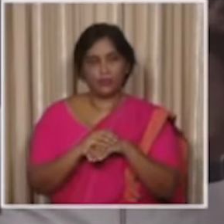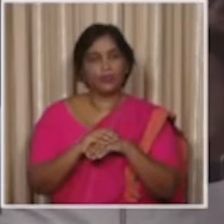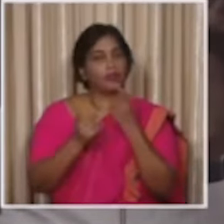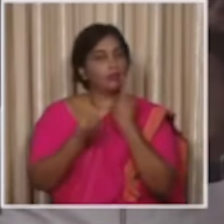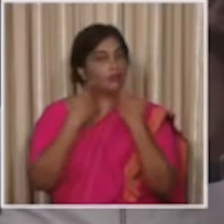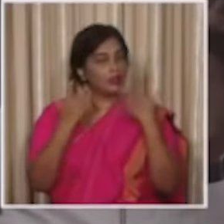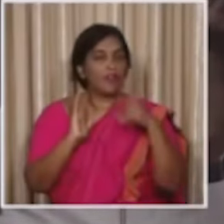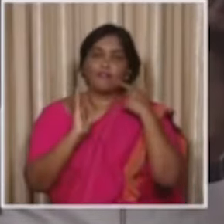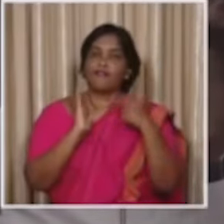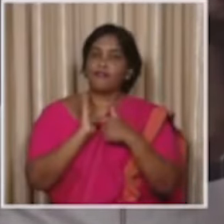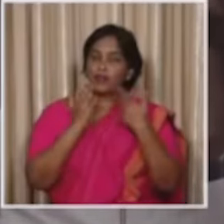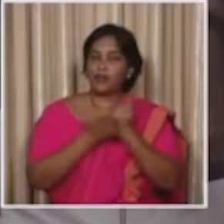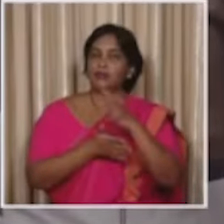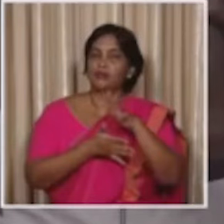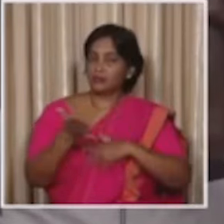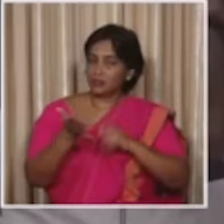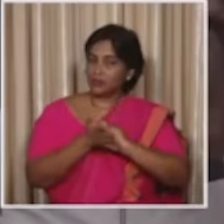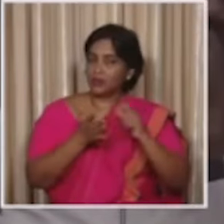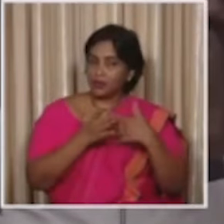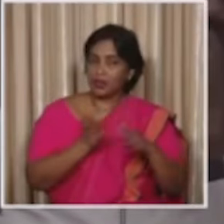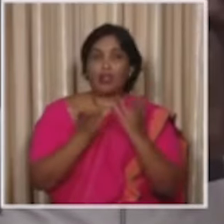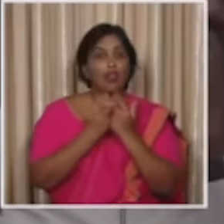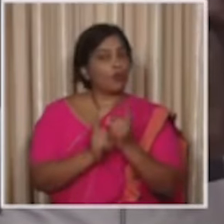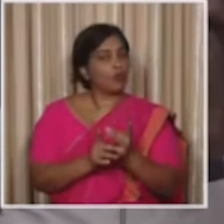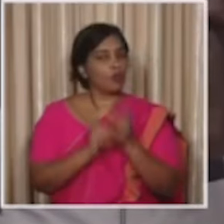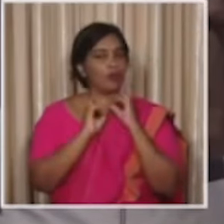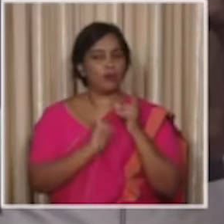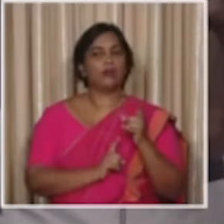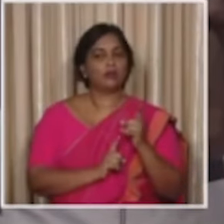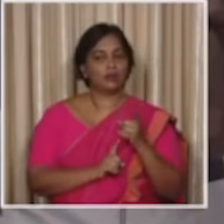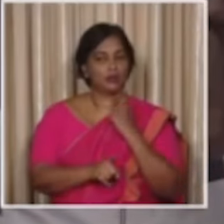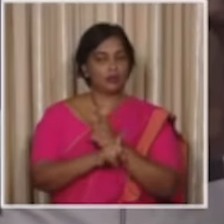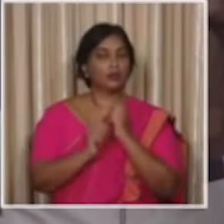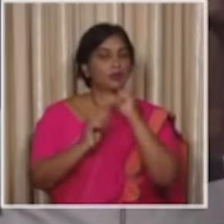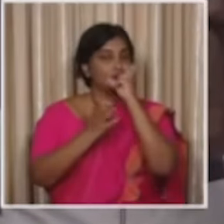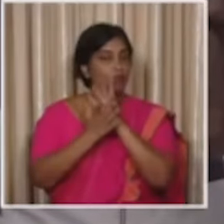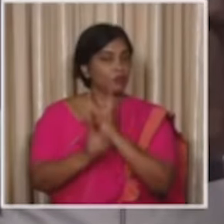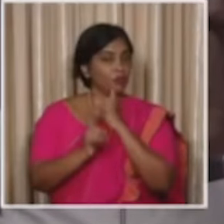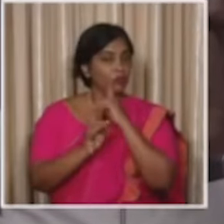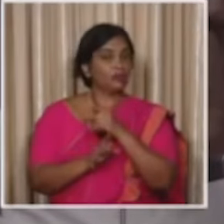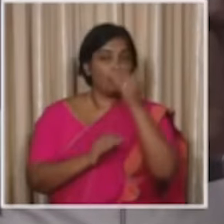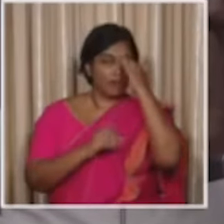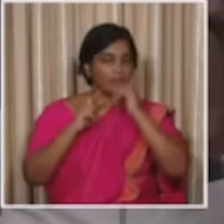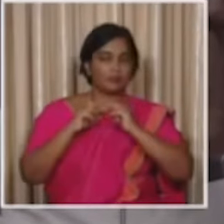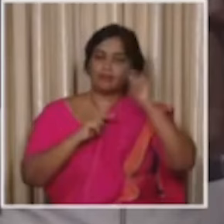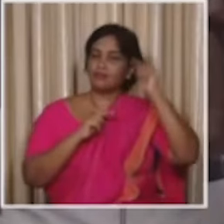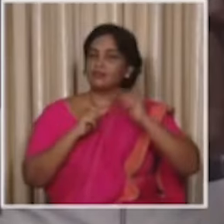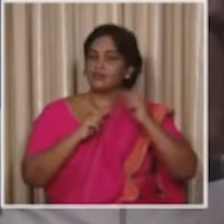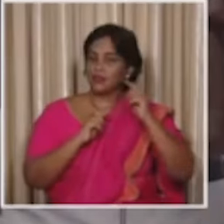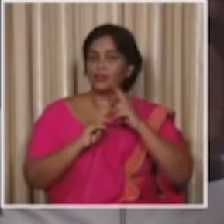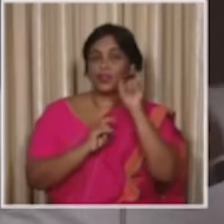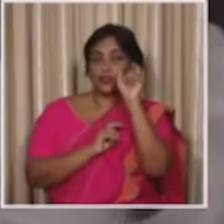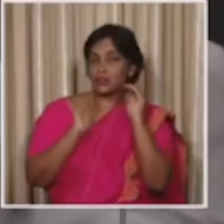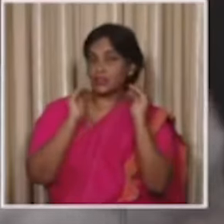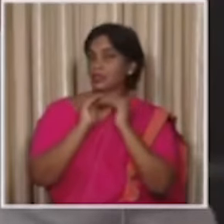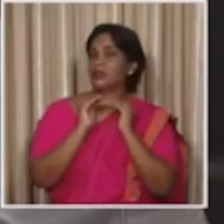පරීක්ෂණයක් තියලා විභාගයක් තියලා ලිඛිත පරීක්ෂණයක් ඒකේ ලකුණු මත අරගෙන ගුරු සේවා ව්‍යවස්ථාවේ තියෙන නියමිත වයස් සීමාව තුළ විෂය